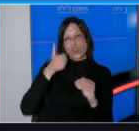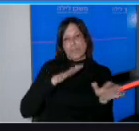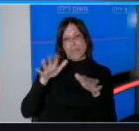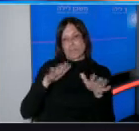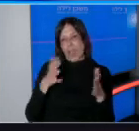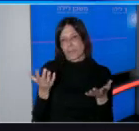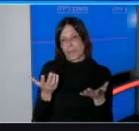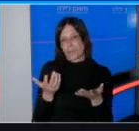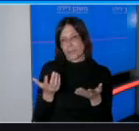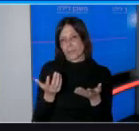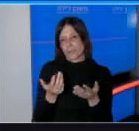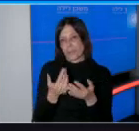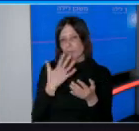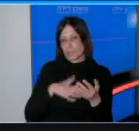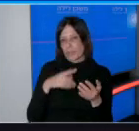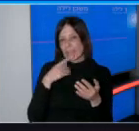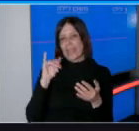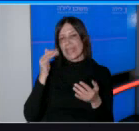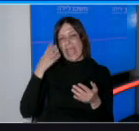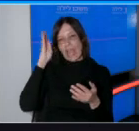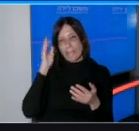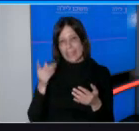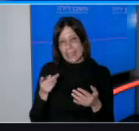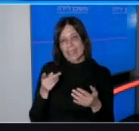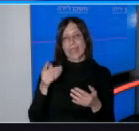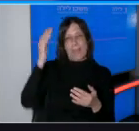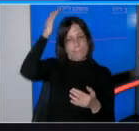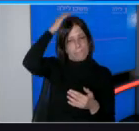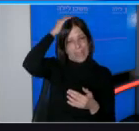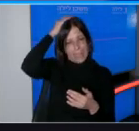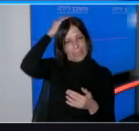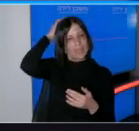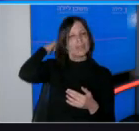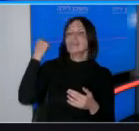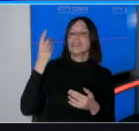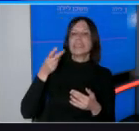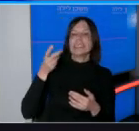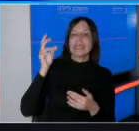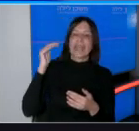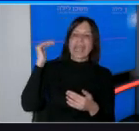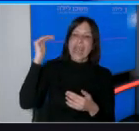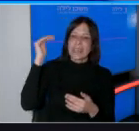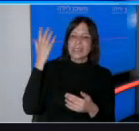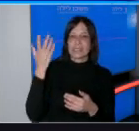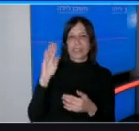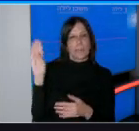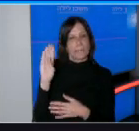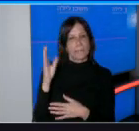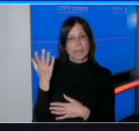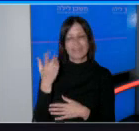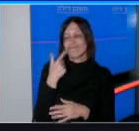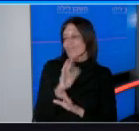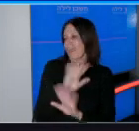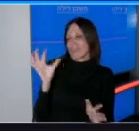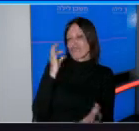יפה, אז... רוצה שנזכיר אותם? יאיר לפיד, נפתלי בנט, גנץ, בנימין נתניהו. אין לו